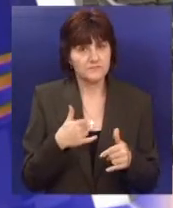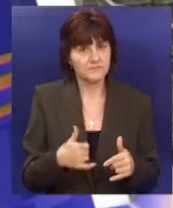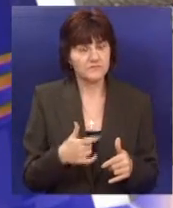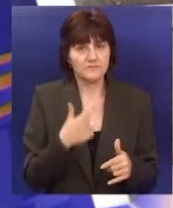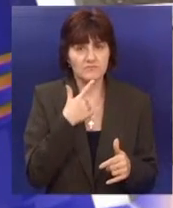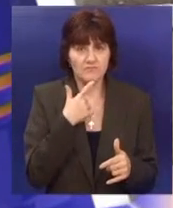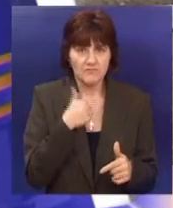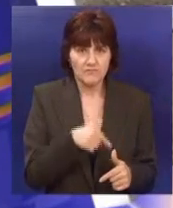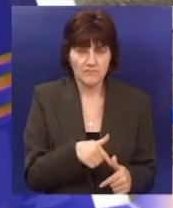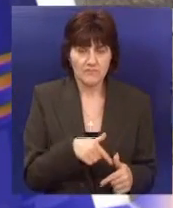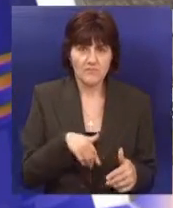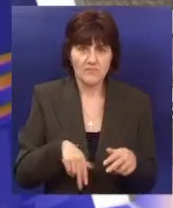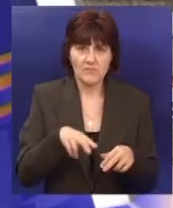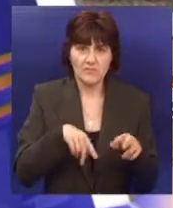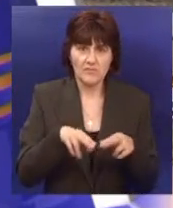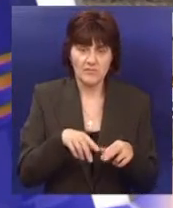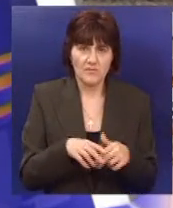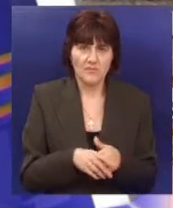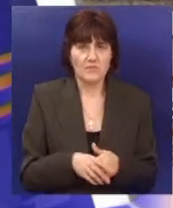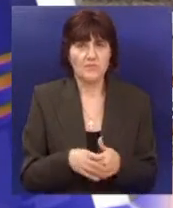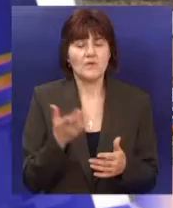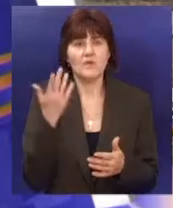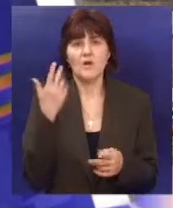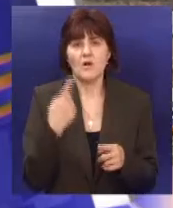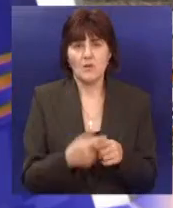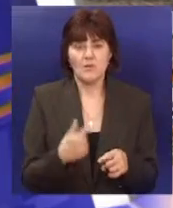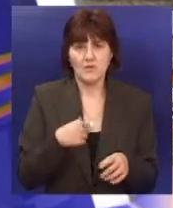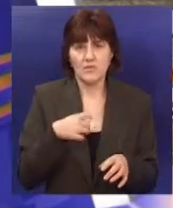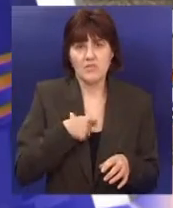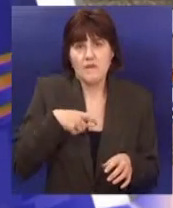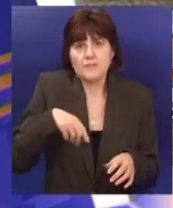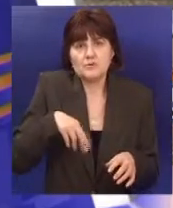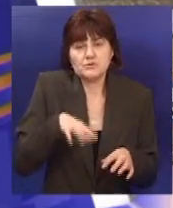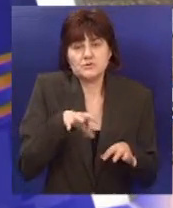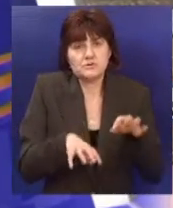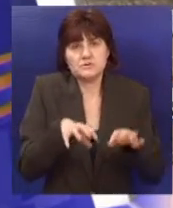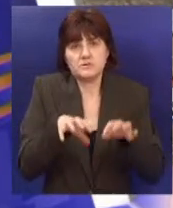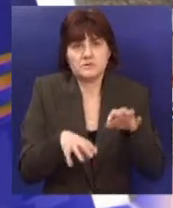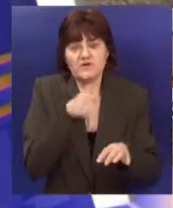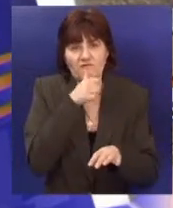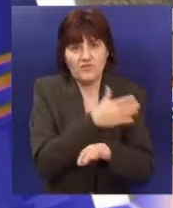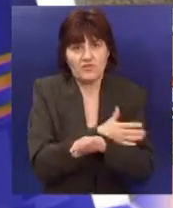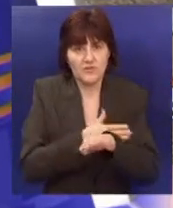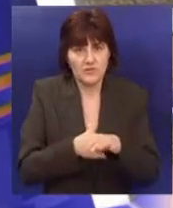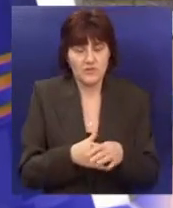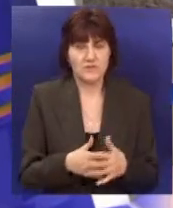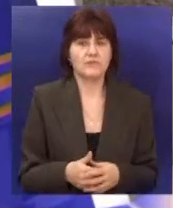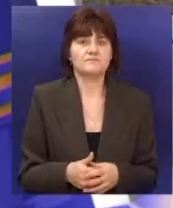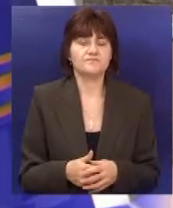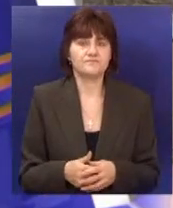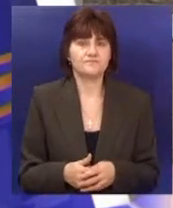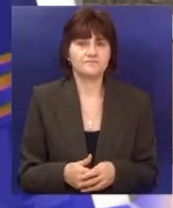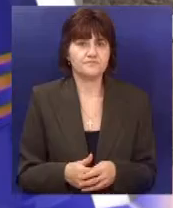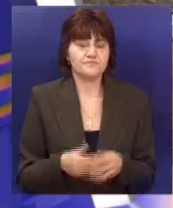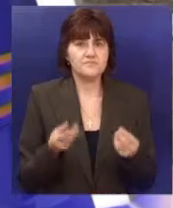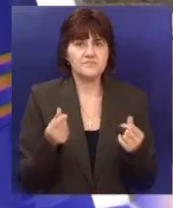Jako ovdje je kod mene dva sina ima do kola. Puno puta bilo da nisu mogli u dvorište ući. Tu